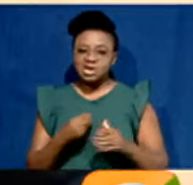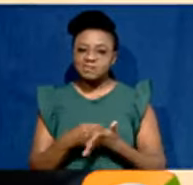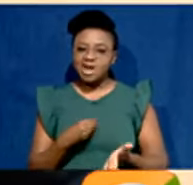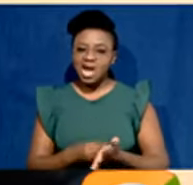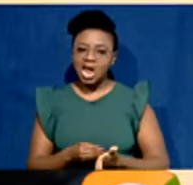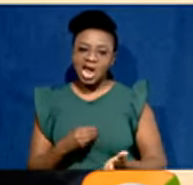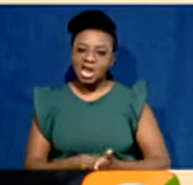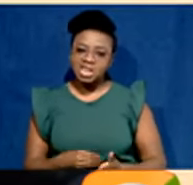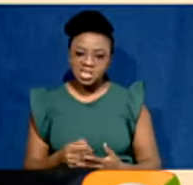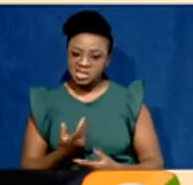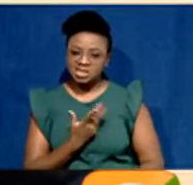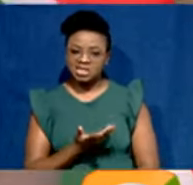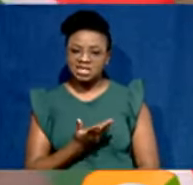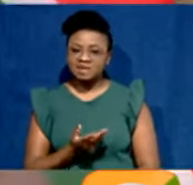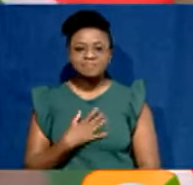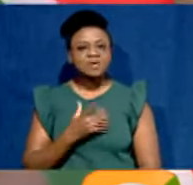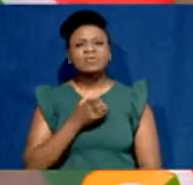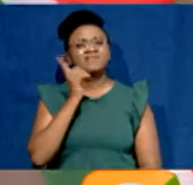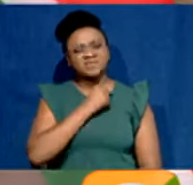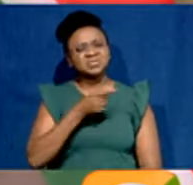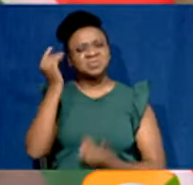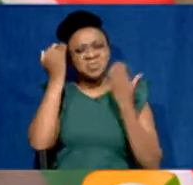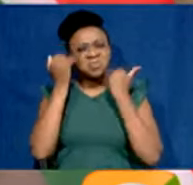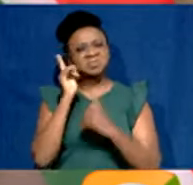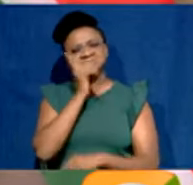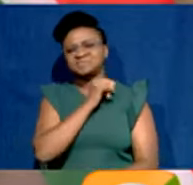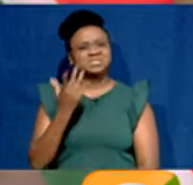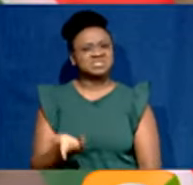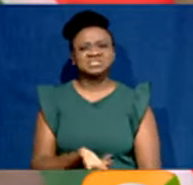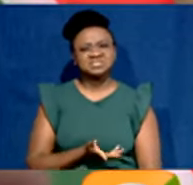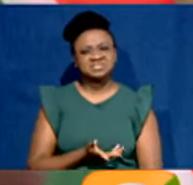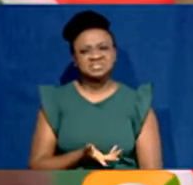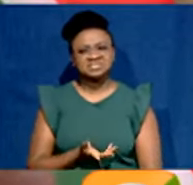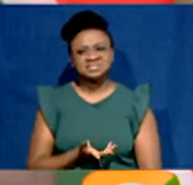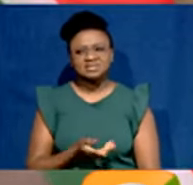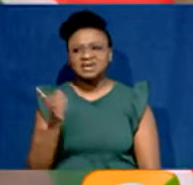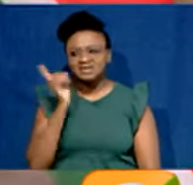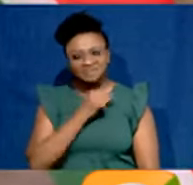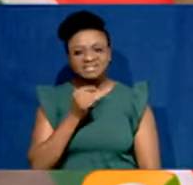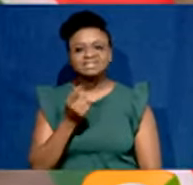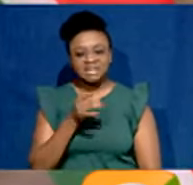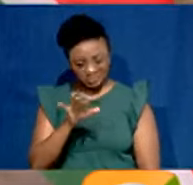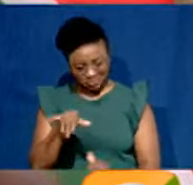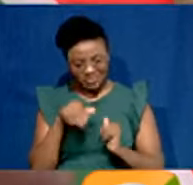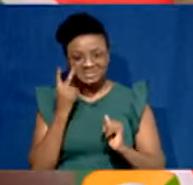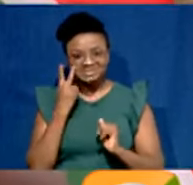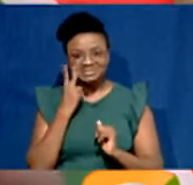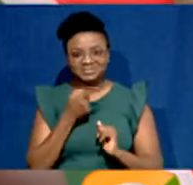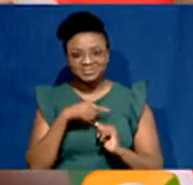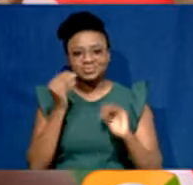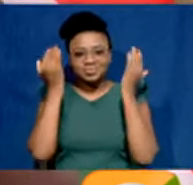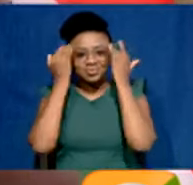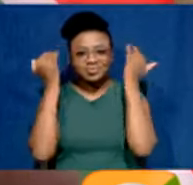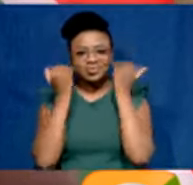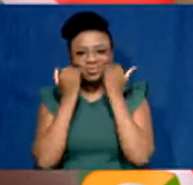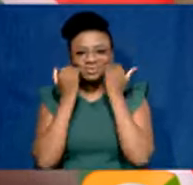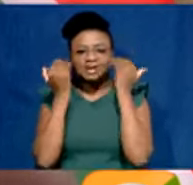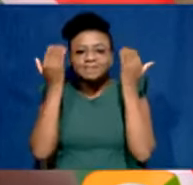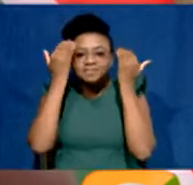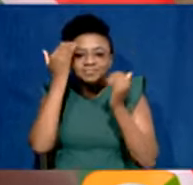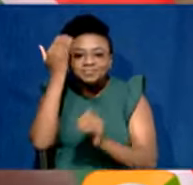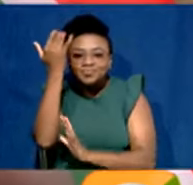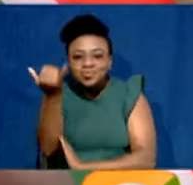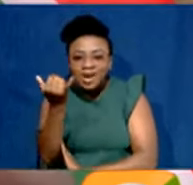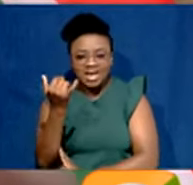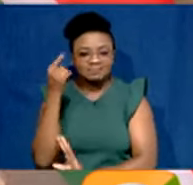Rais? Wale tayari tumewashafungulia mashtaka na tayari tutawapeleka kotini, kwa sababu we want